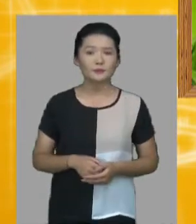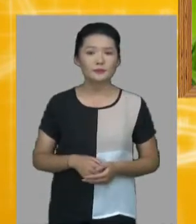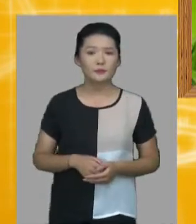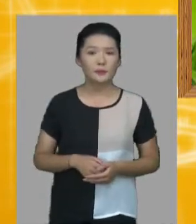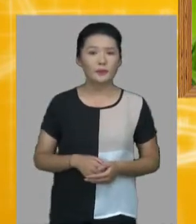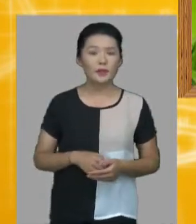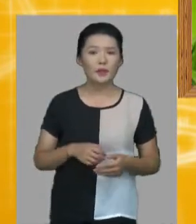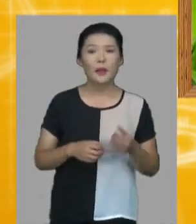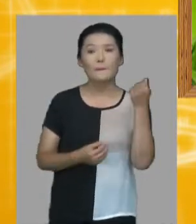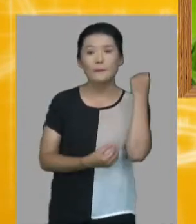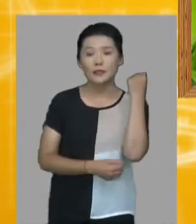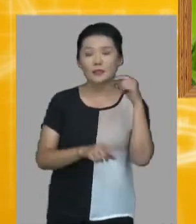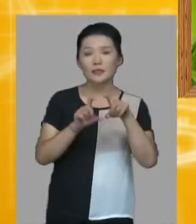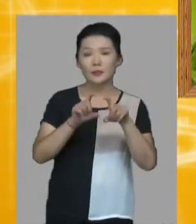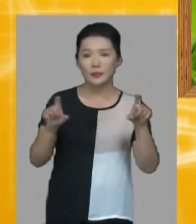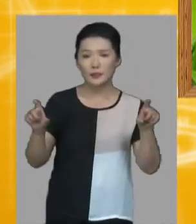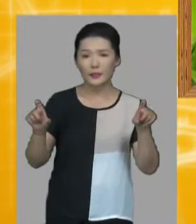48. И последний пример.